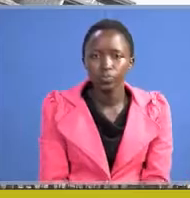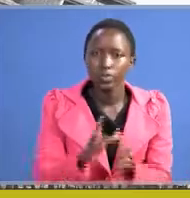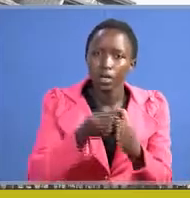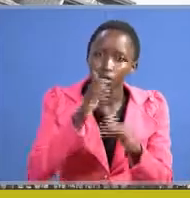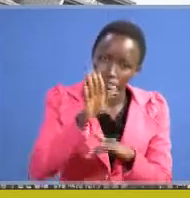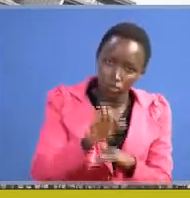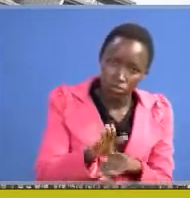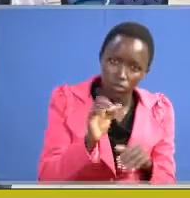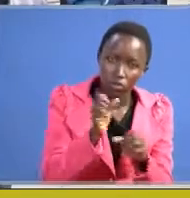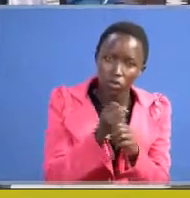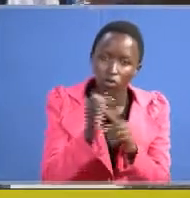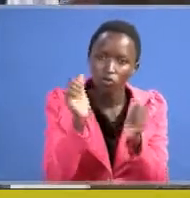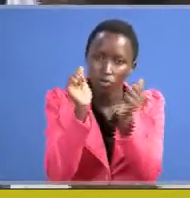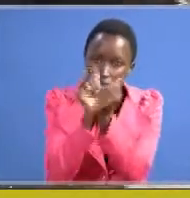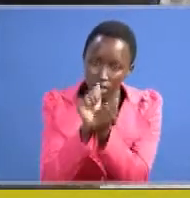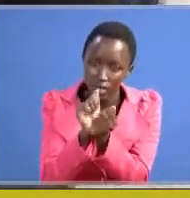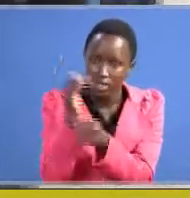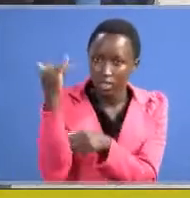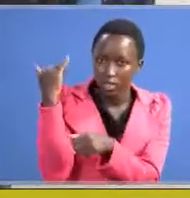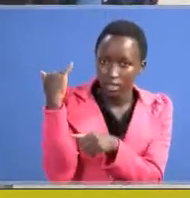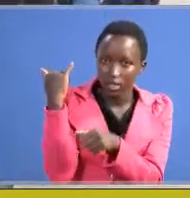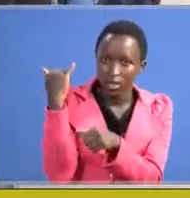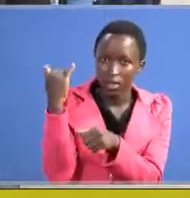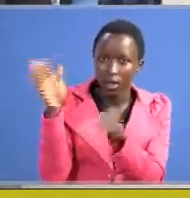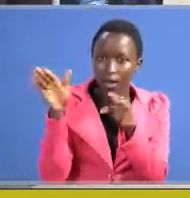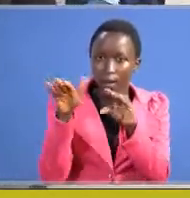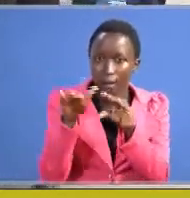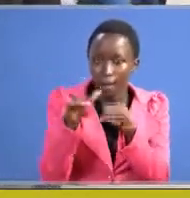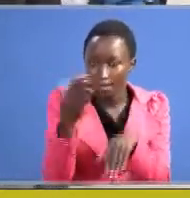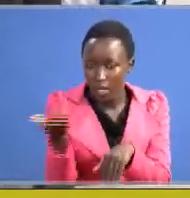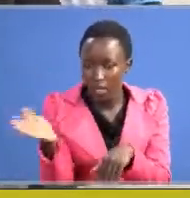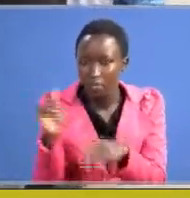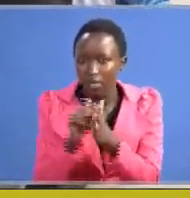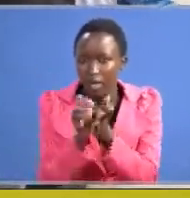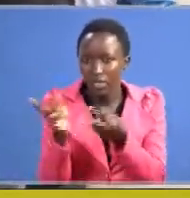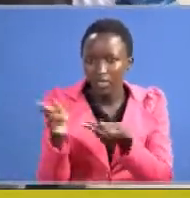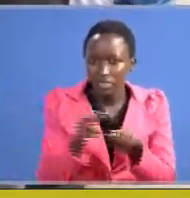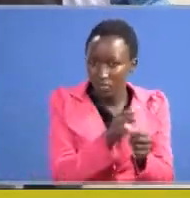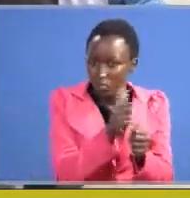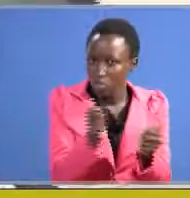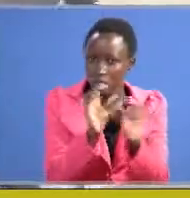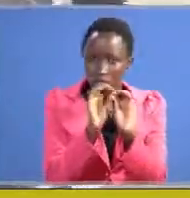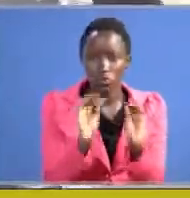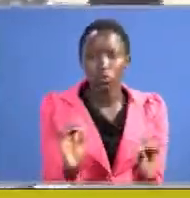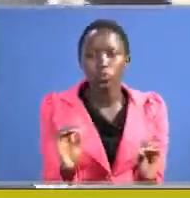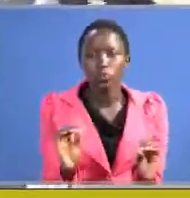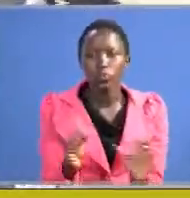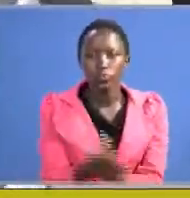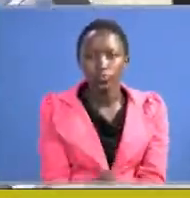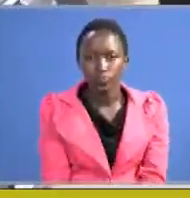hatua ya kukamatwa kwa Jaguar hapo jana kwenye majengo ya bunge haijapokelewa vizuri na baadhi ya viongozi nchini Kenya.